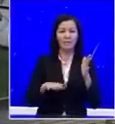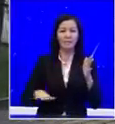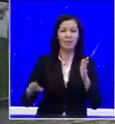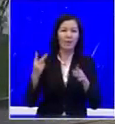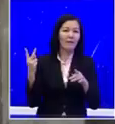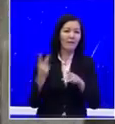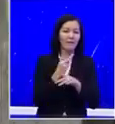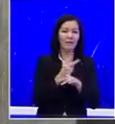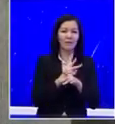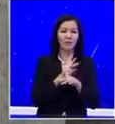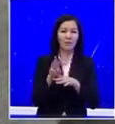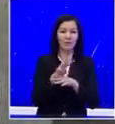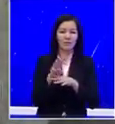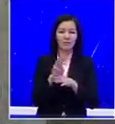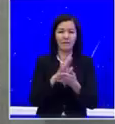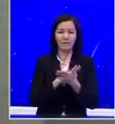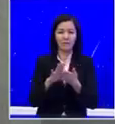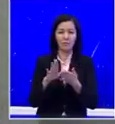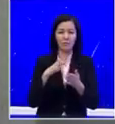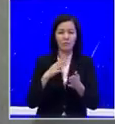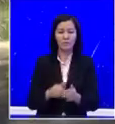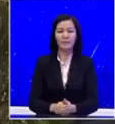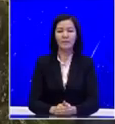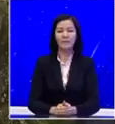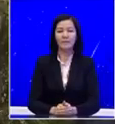рет санитарлық тазалықтан өтіп жатыр.